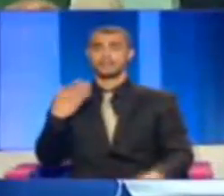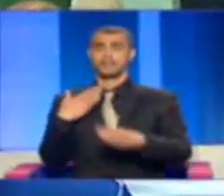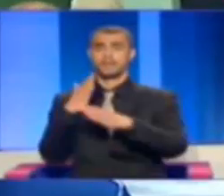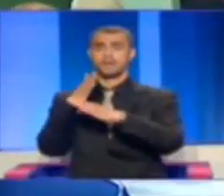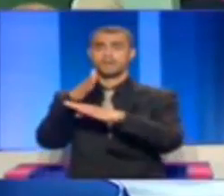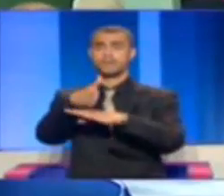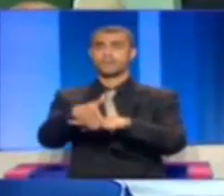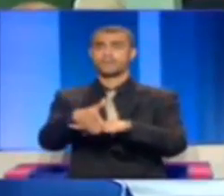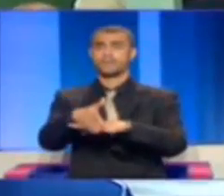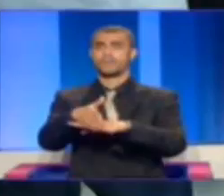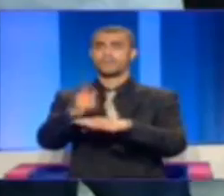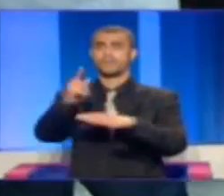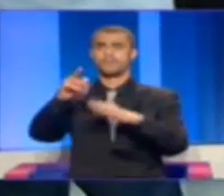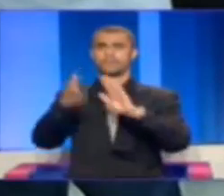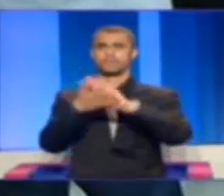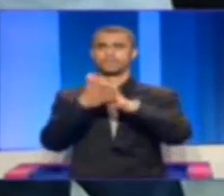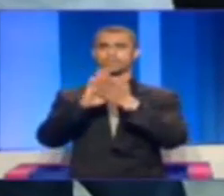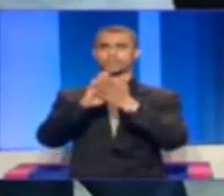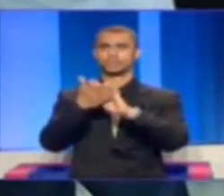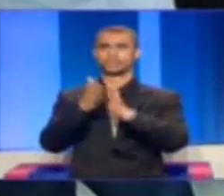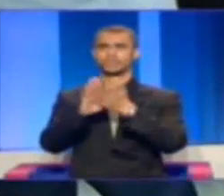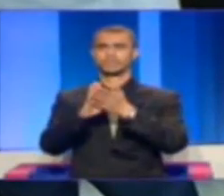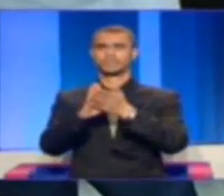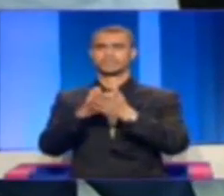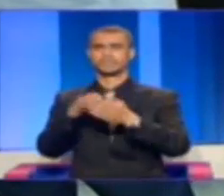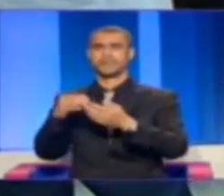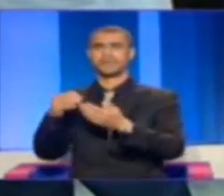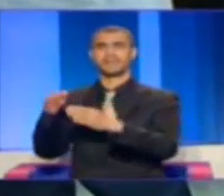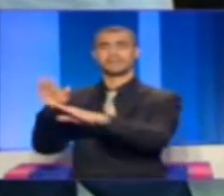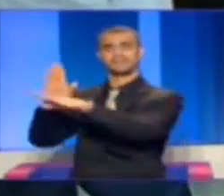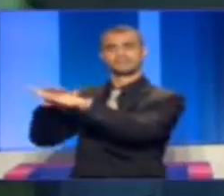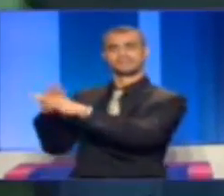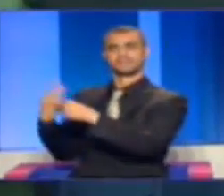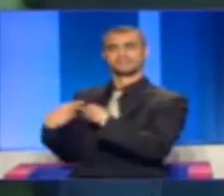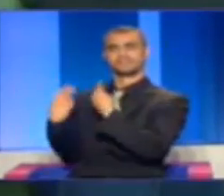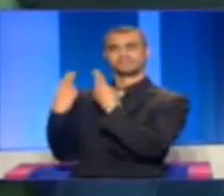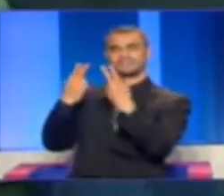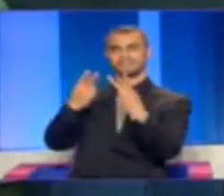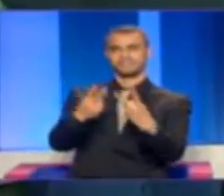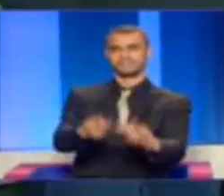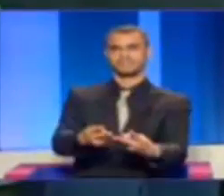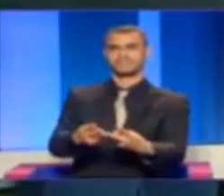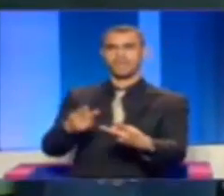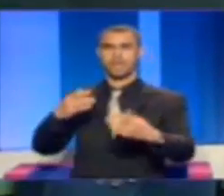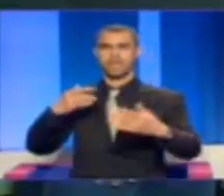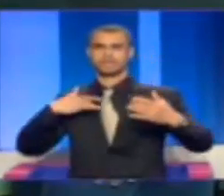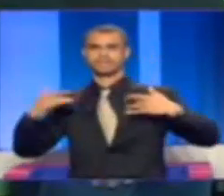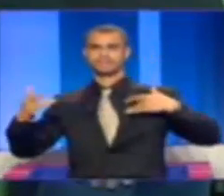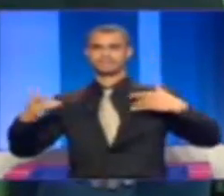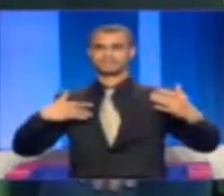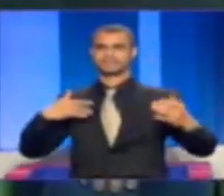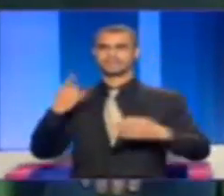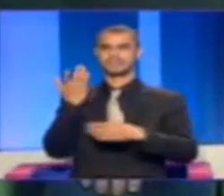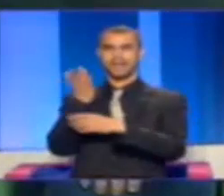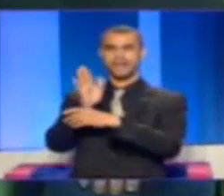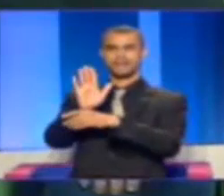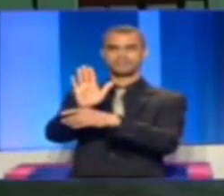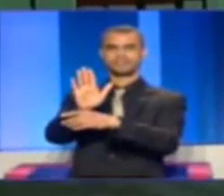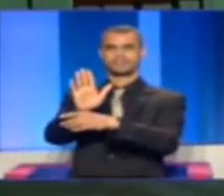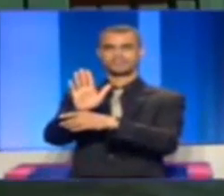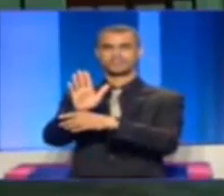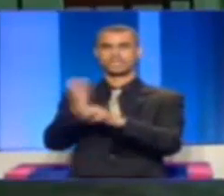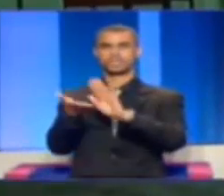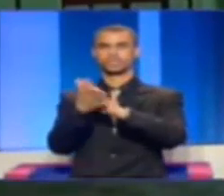في فضاء الزرقاء بحي يعقوب المنصور دعانا رشيد لحضور إحدى العروض المسرحية التي يقدمها برفقة زملائه